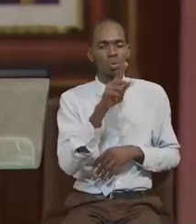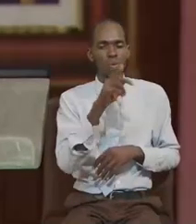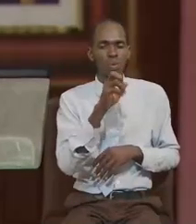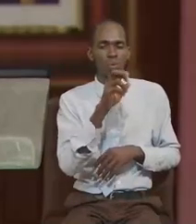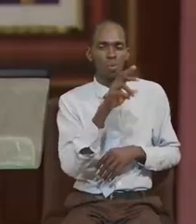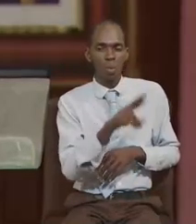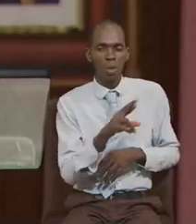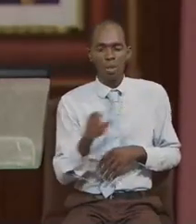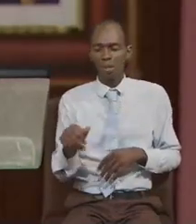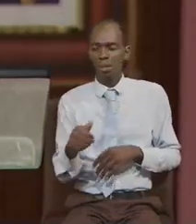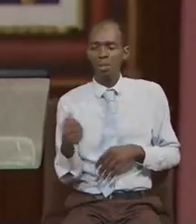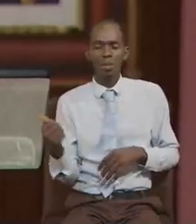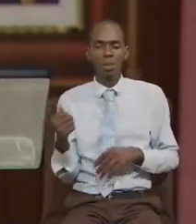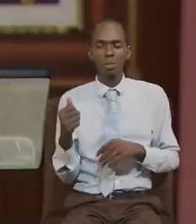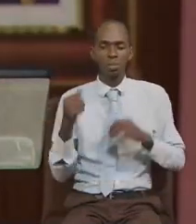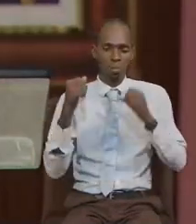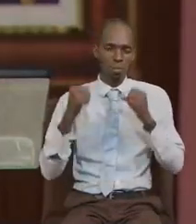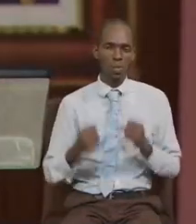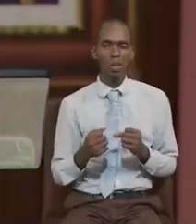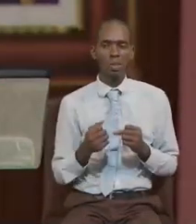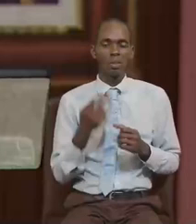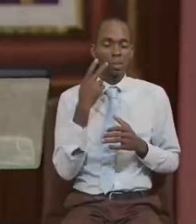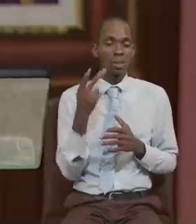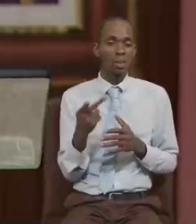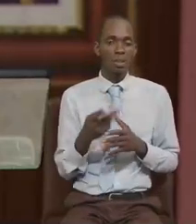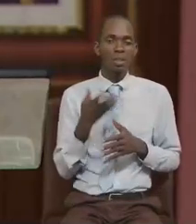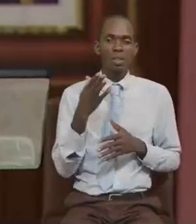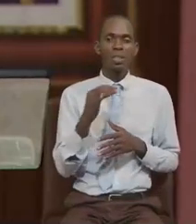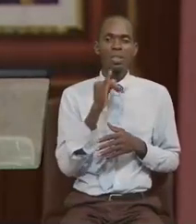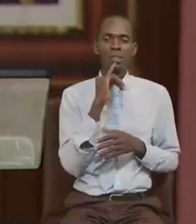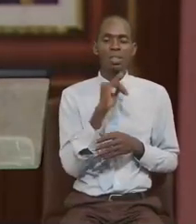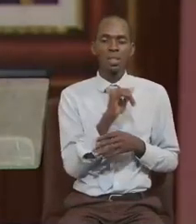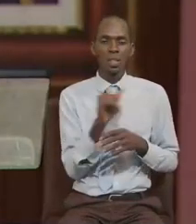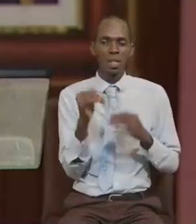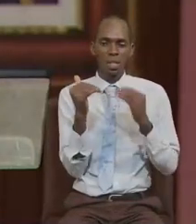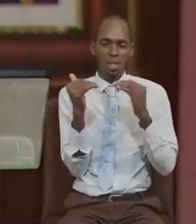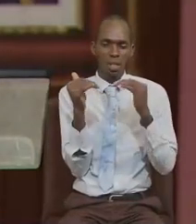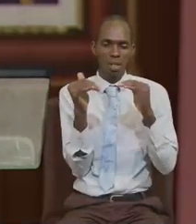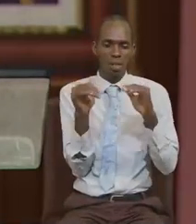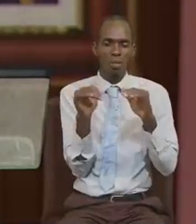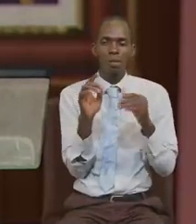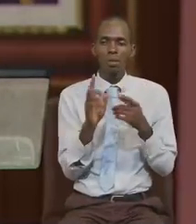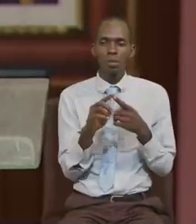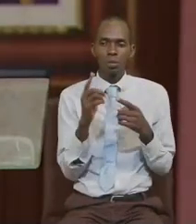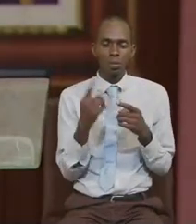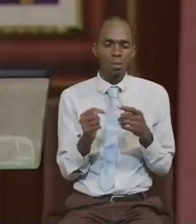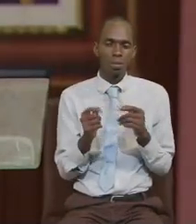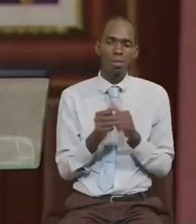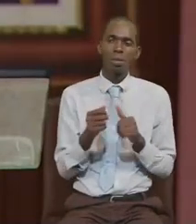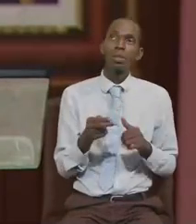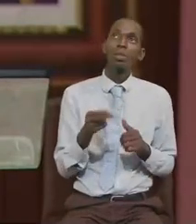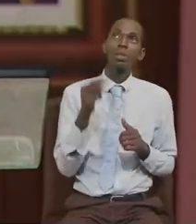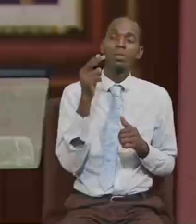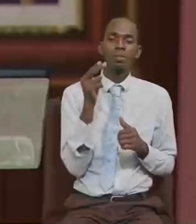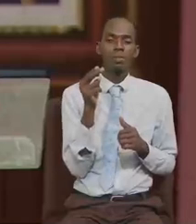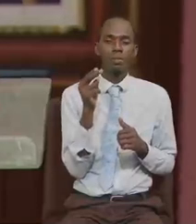naturelle. Mais il y a une limite à la longueur, à la hauteur. Il y a une